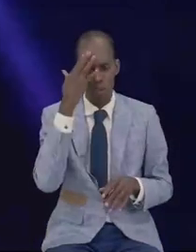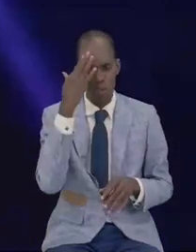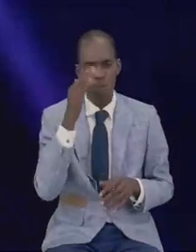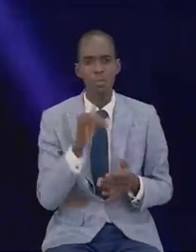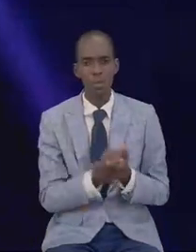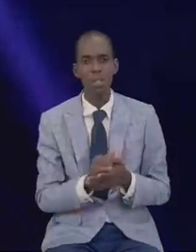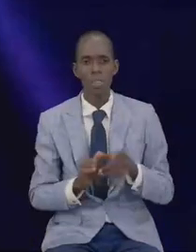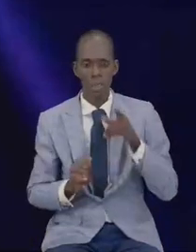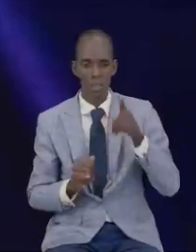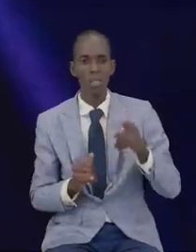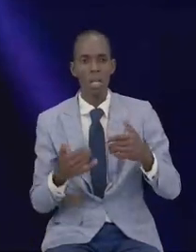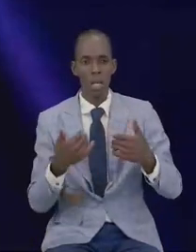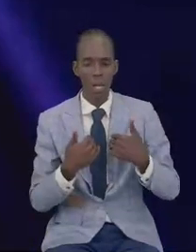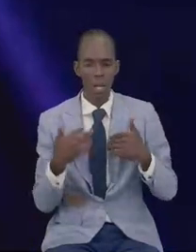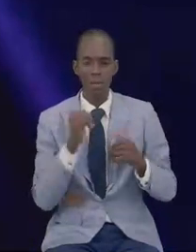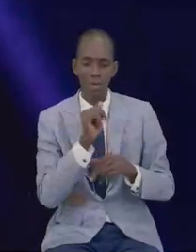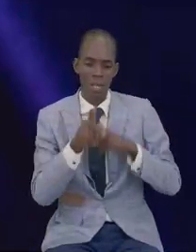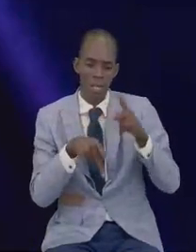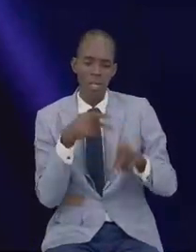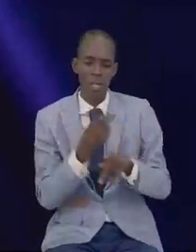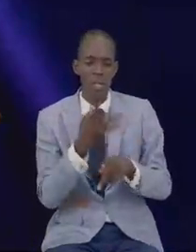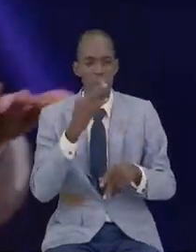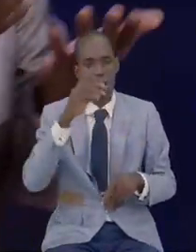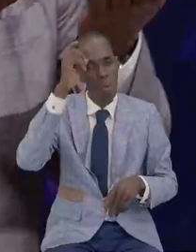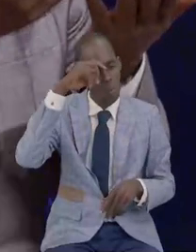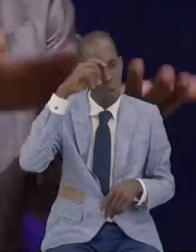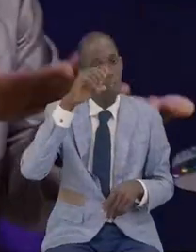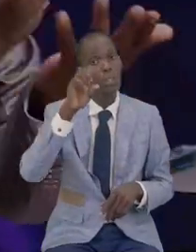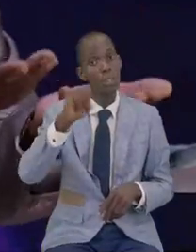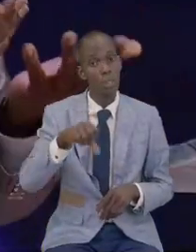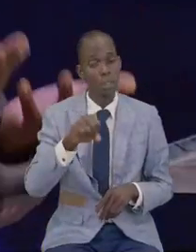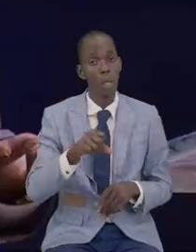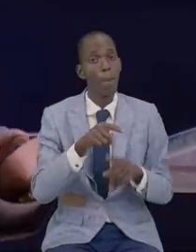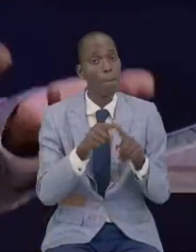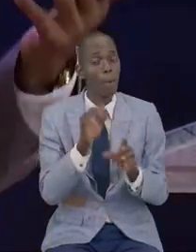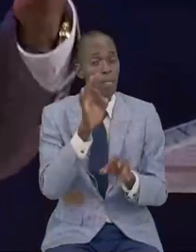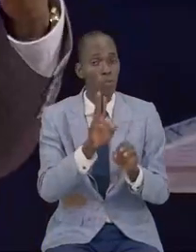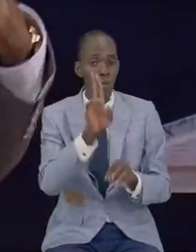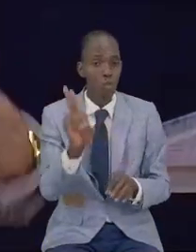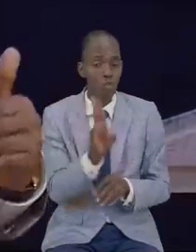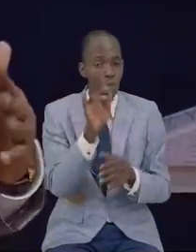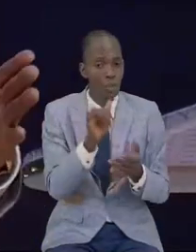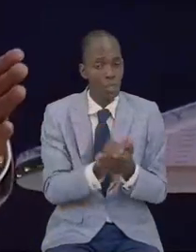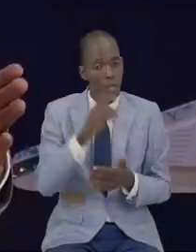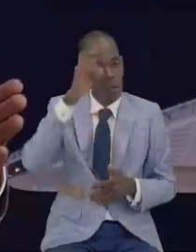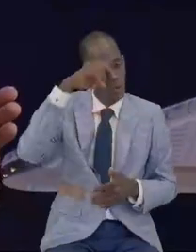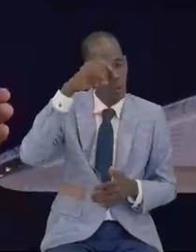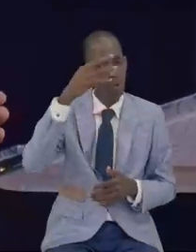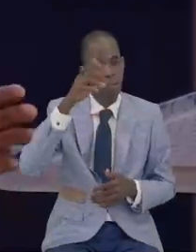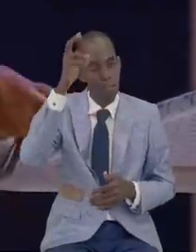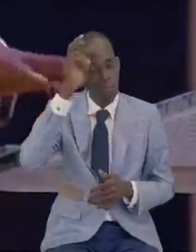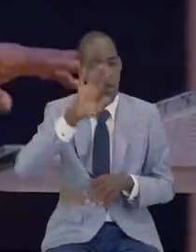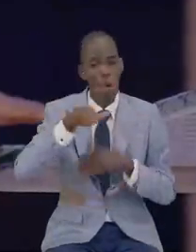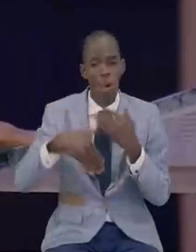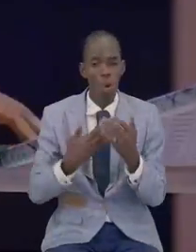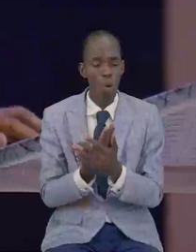sage, sage, j'ai une sagesse. Et tu vois, si tu utilises cette sagesse pour le diable toute